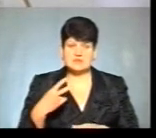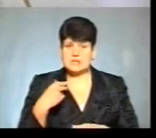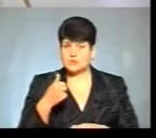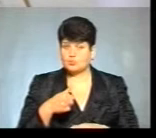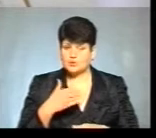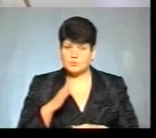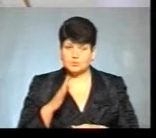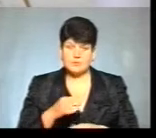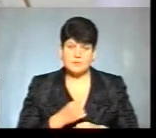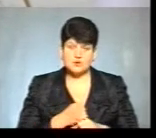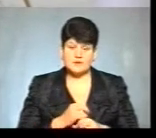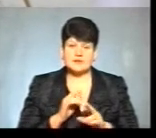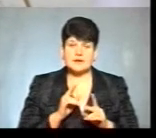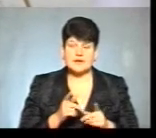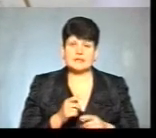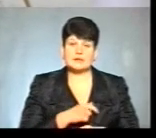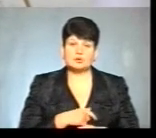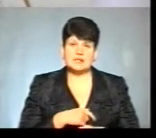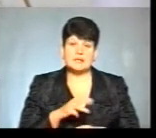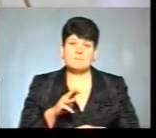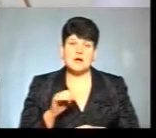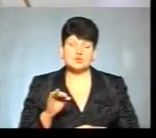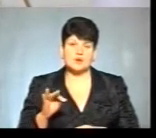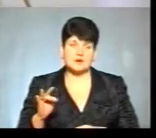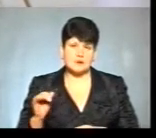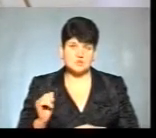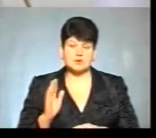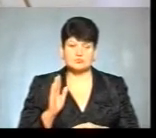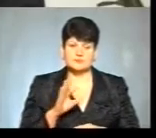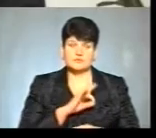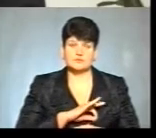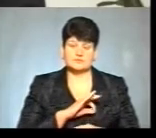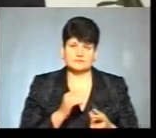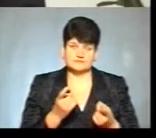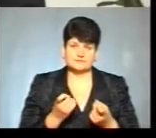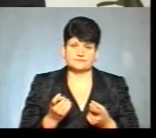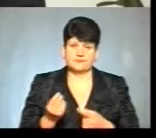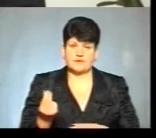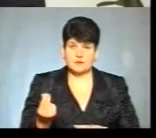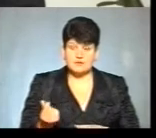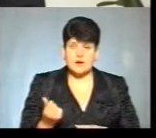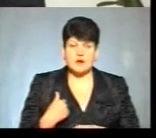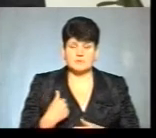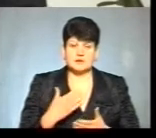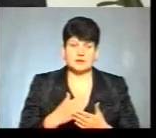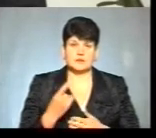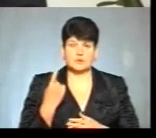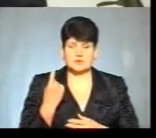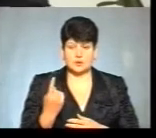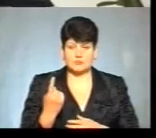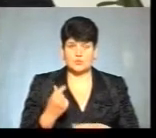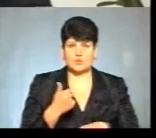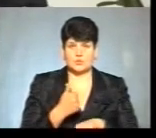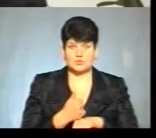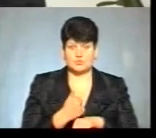будемо працювати як депутати-мажоритарщики, як ми зможемо залучати фінансування. Але ми стоїмо на одній головні, на одному